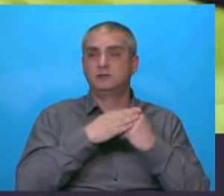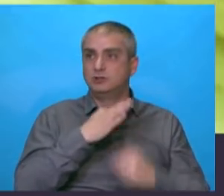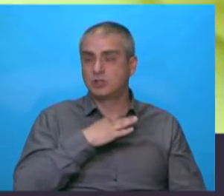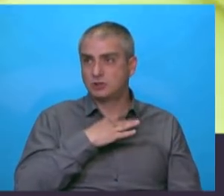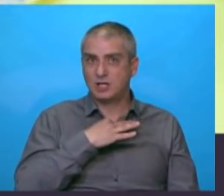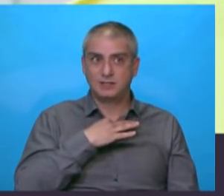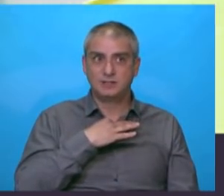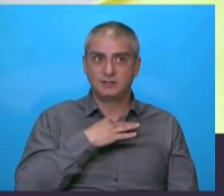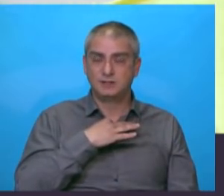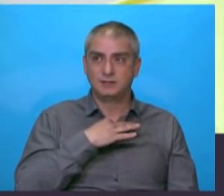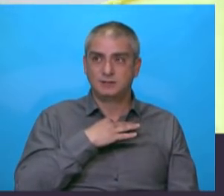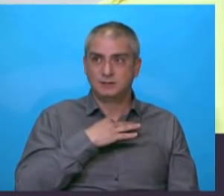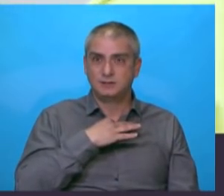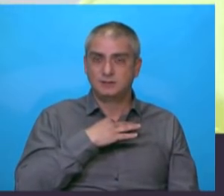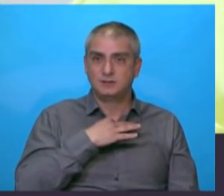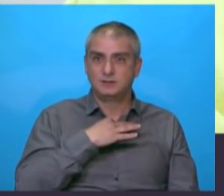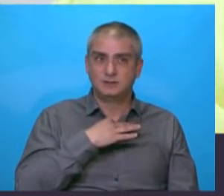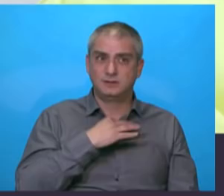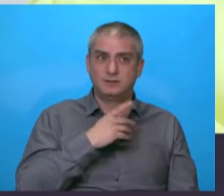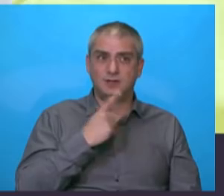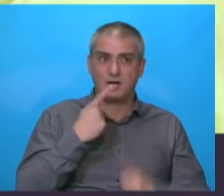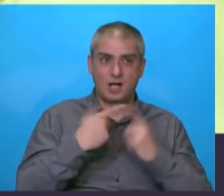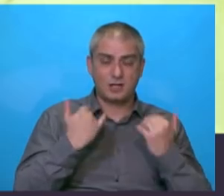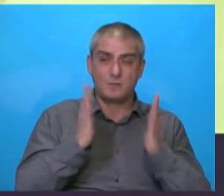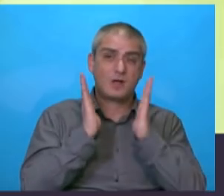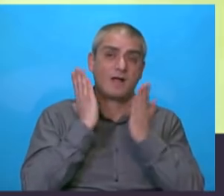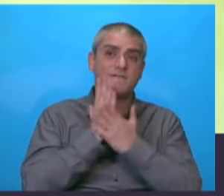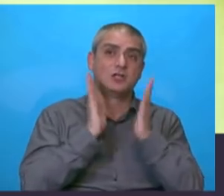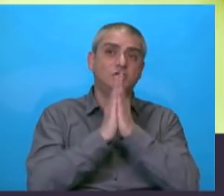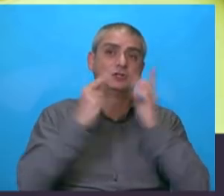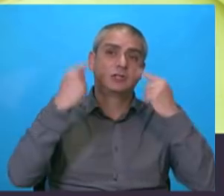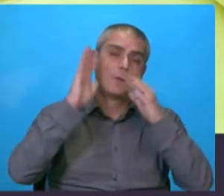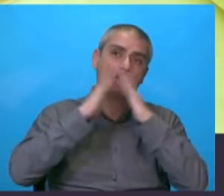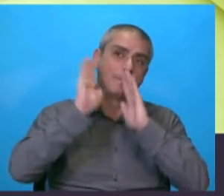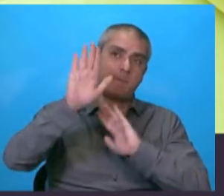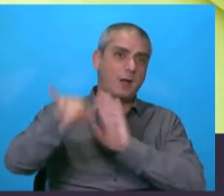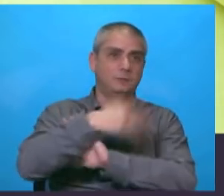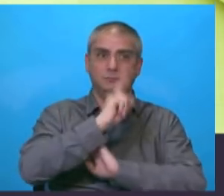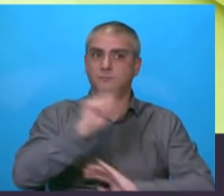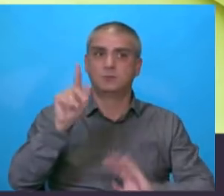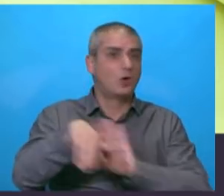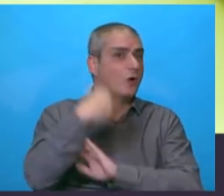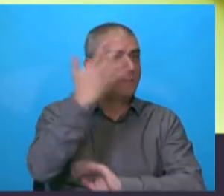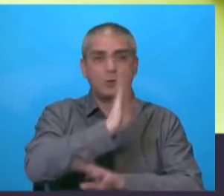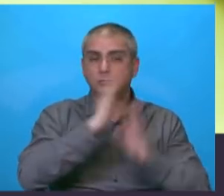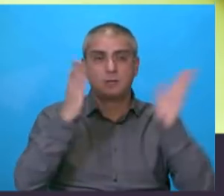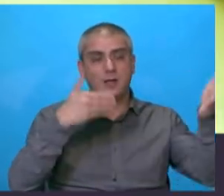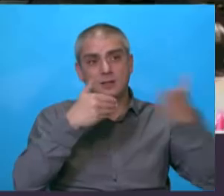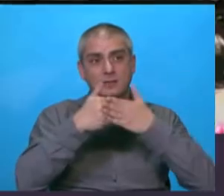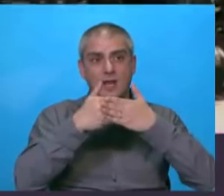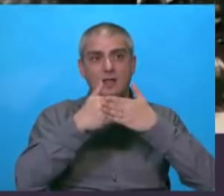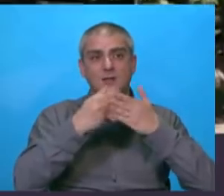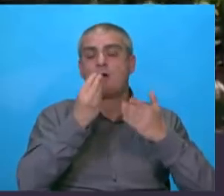שלי עד היום 16 יום בבית. לא הולך בחוץ, אח סגור